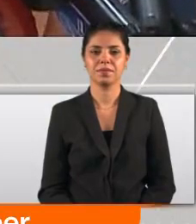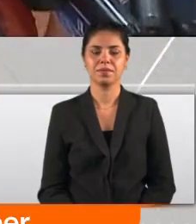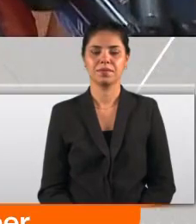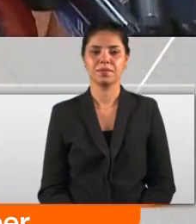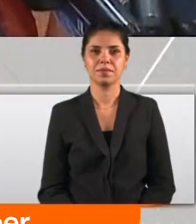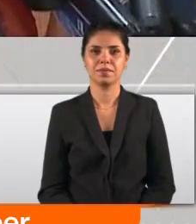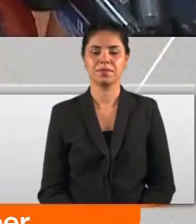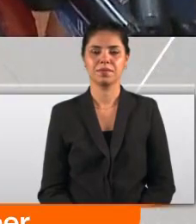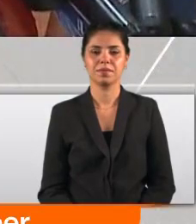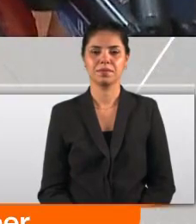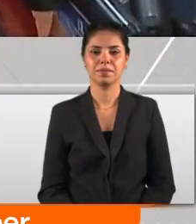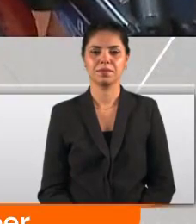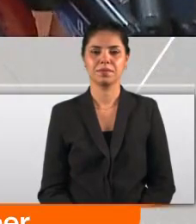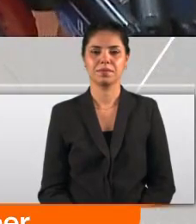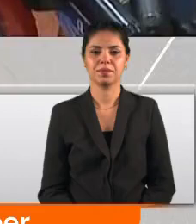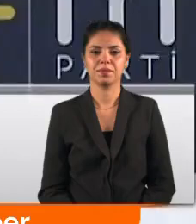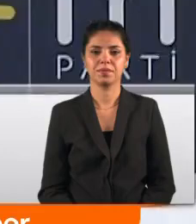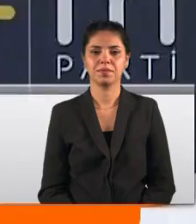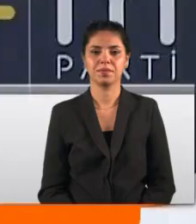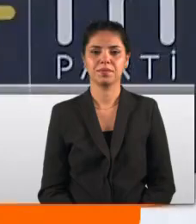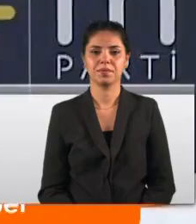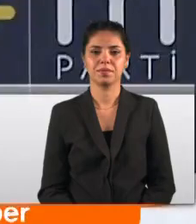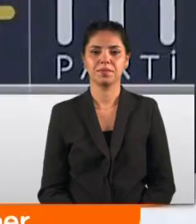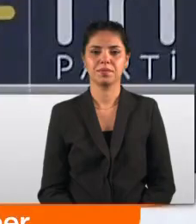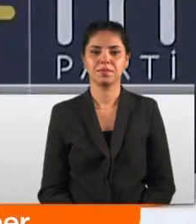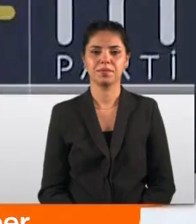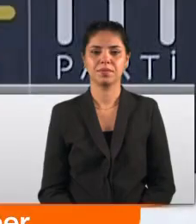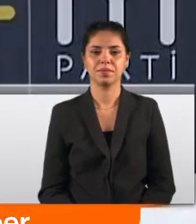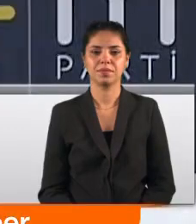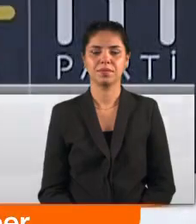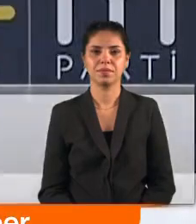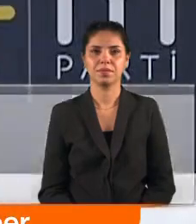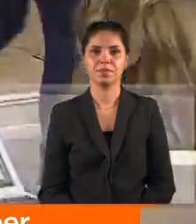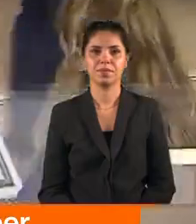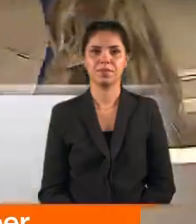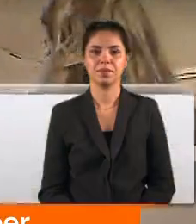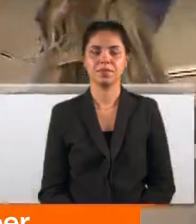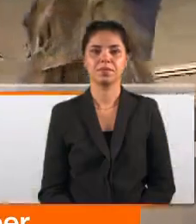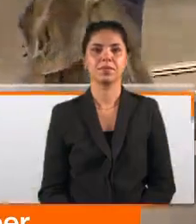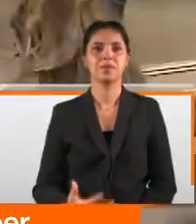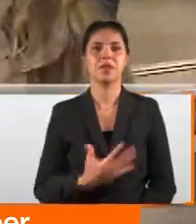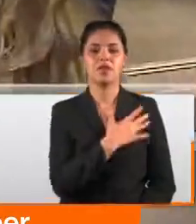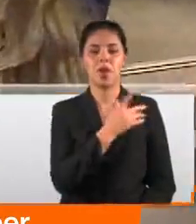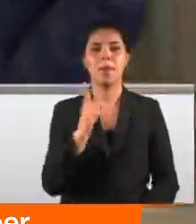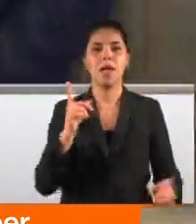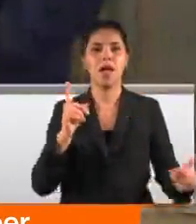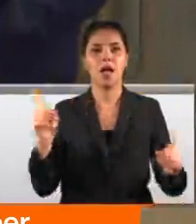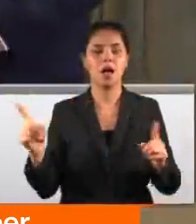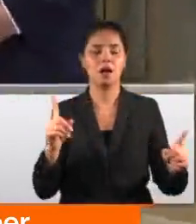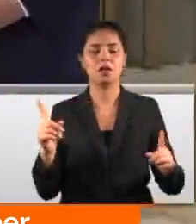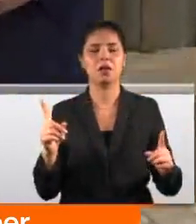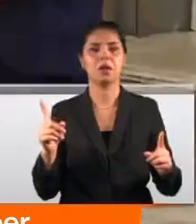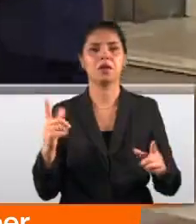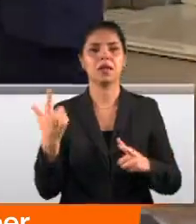arası rahmetli anam gitti gümbürtüye. O derece hakaret, küfür yedim ben. CHP ile aralarında bitmek